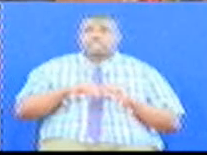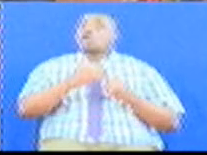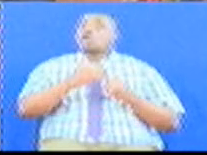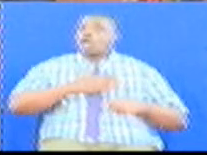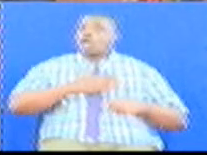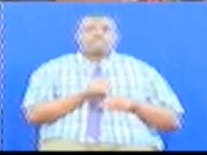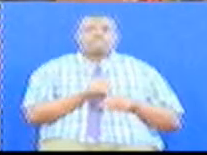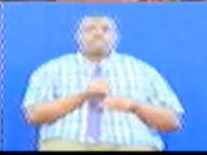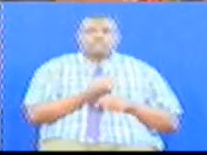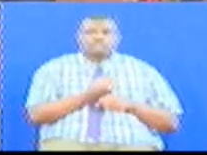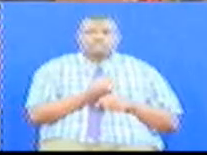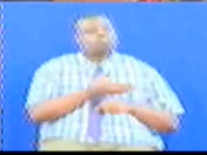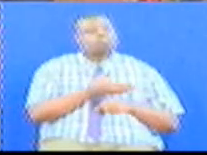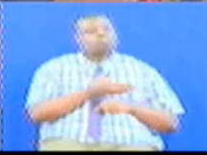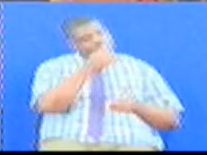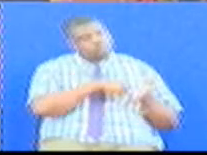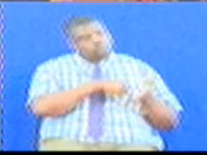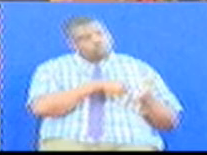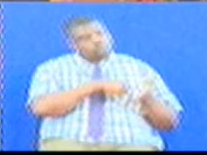hilo na Mwenyezi Mungu atawalipa heri nyingi.